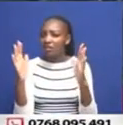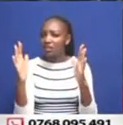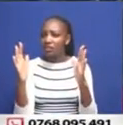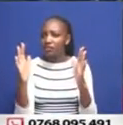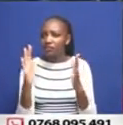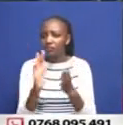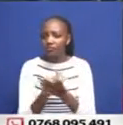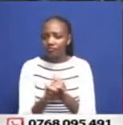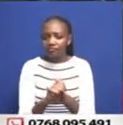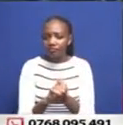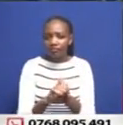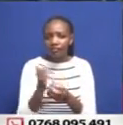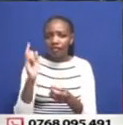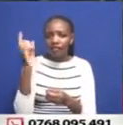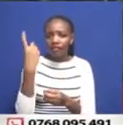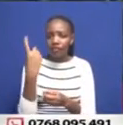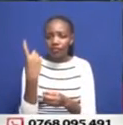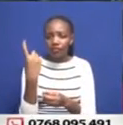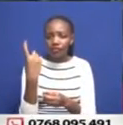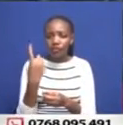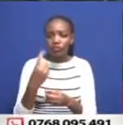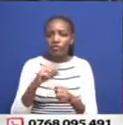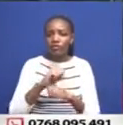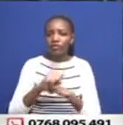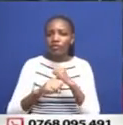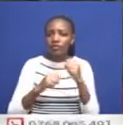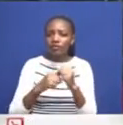Festival ya kwanza ilikuwa Algeria 1968.